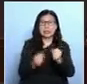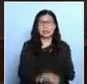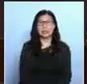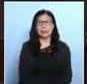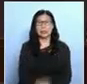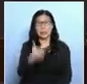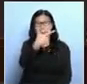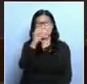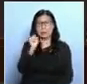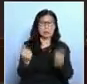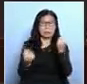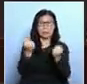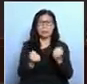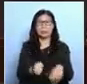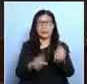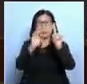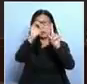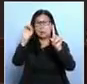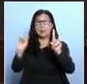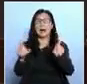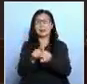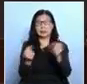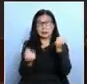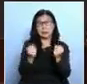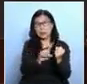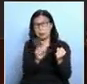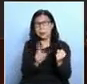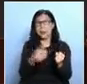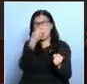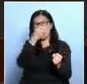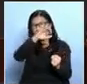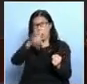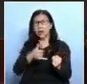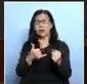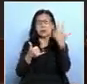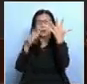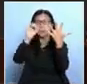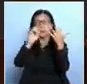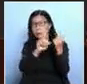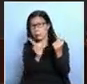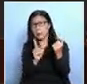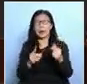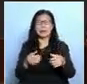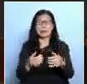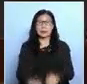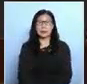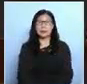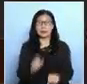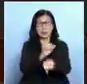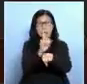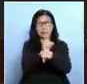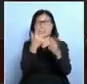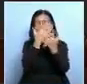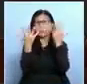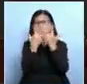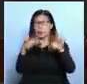80就80啊，100就100回到香港就最慢了，就50的，那我都要照跟。但是55分鐘能夠過